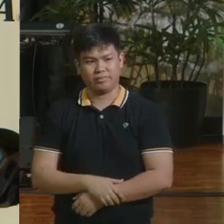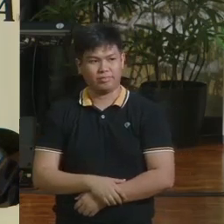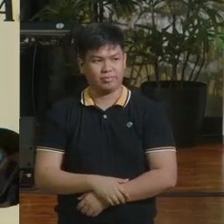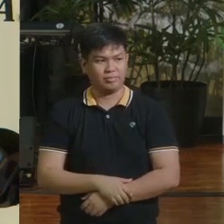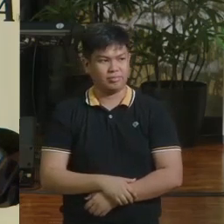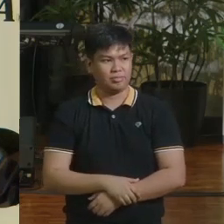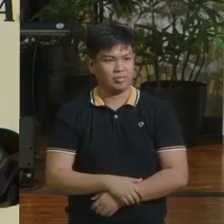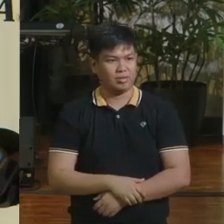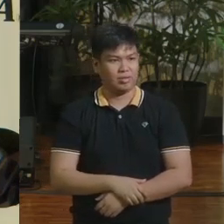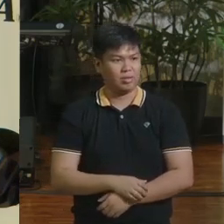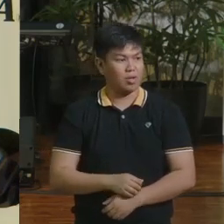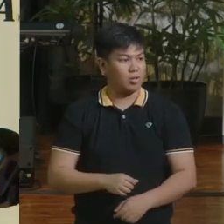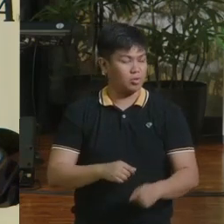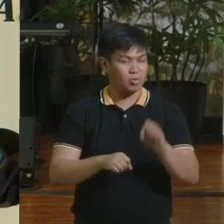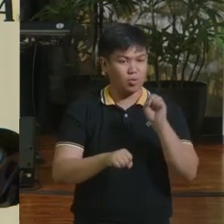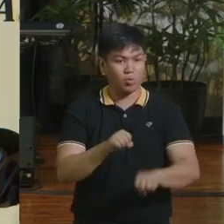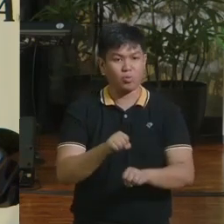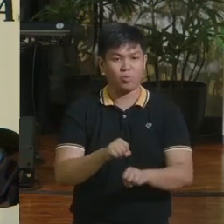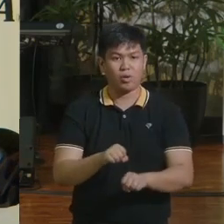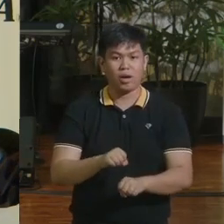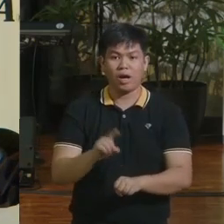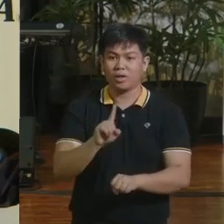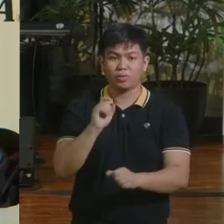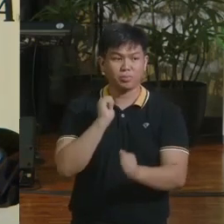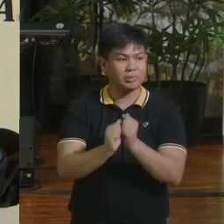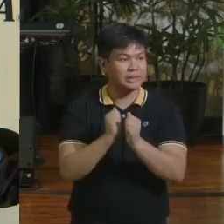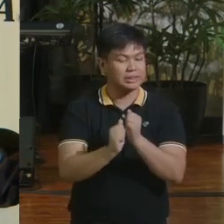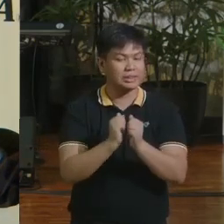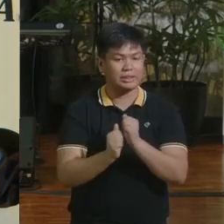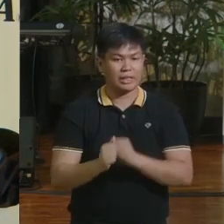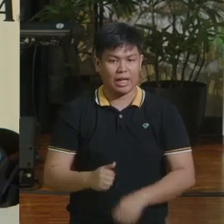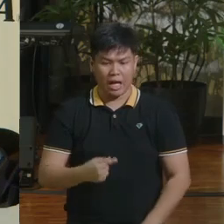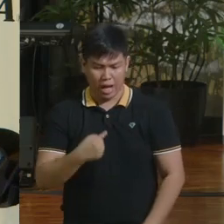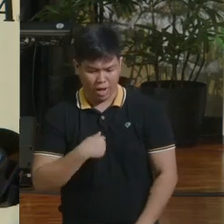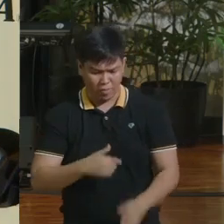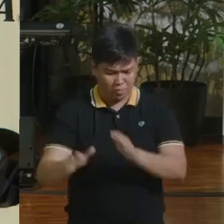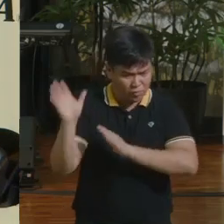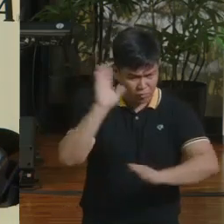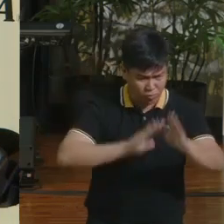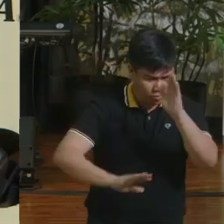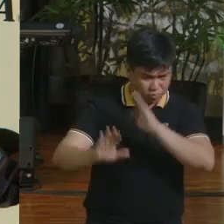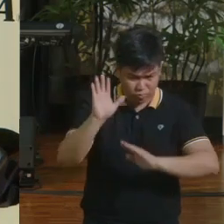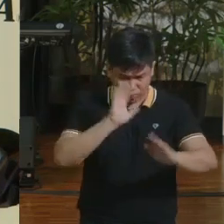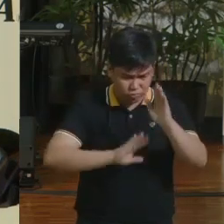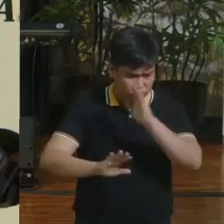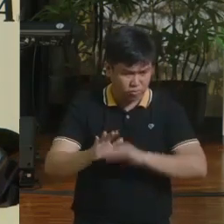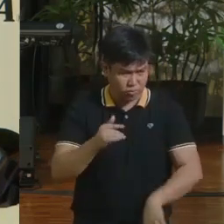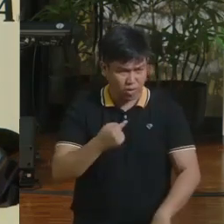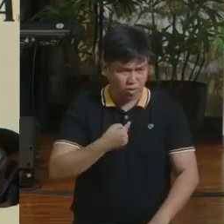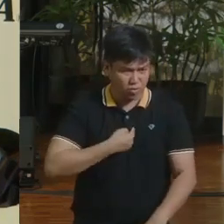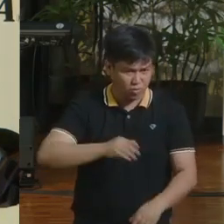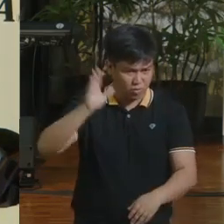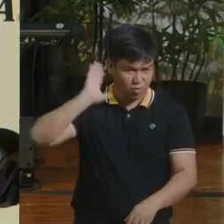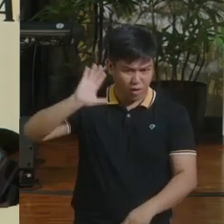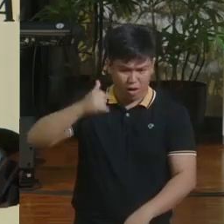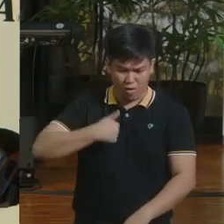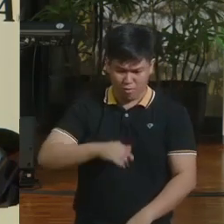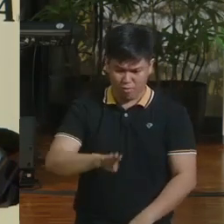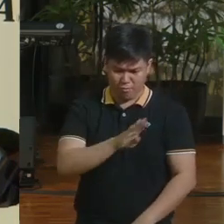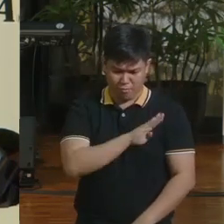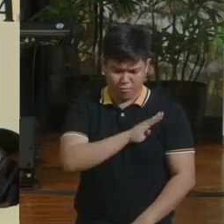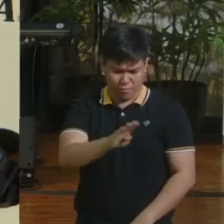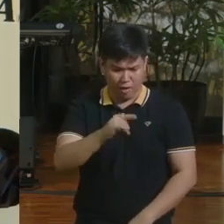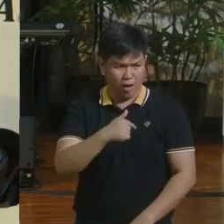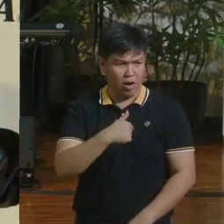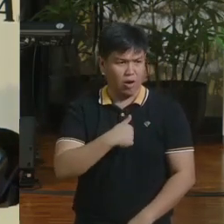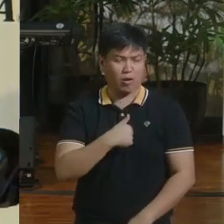Siya po ay persecutor, sabi niya sa Philippians 3, verse 4, though I myself have reason for confidence in the flesh